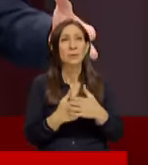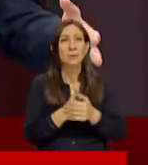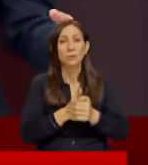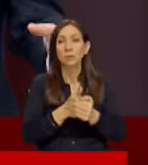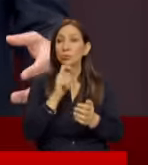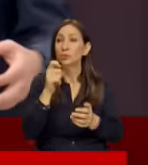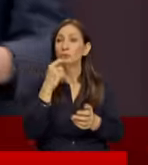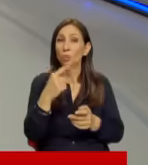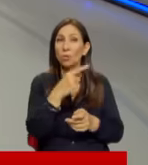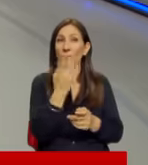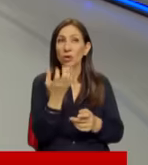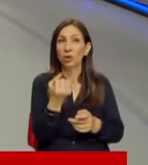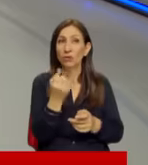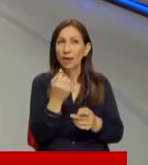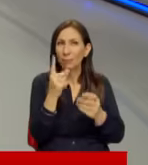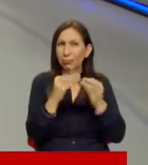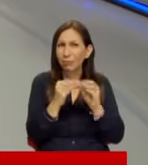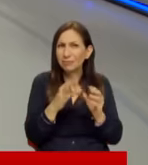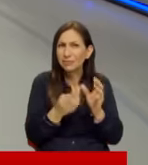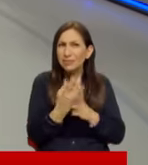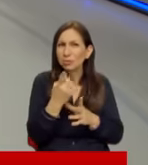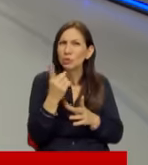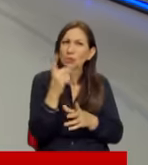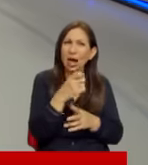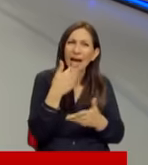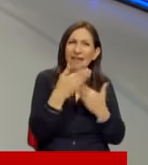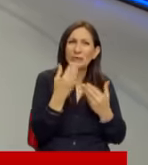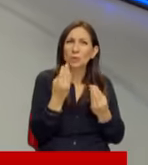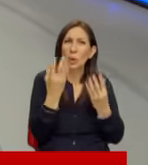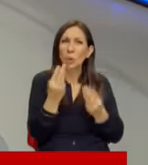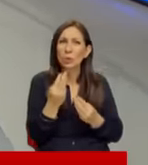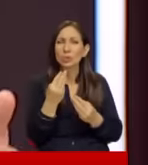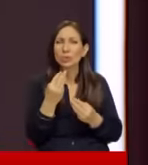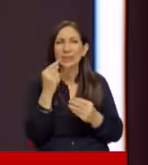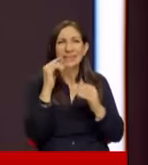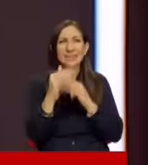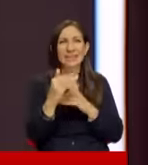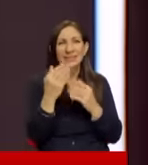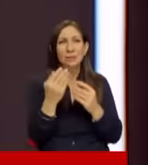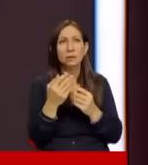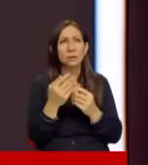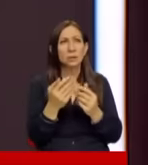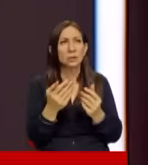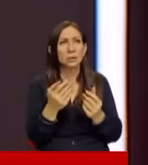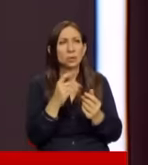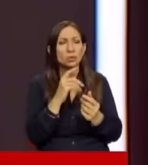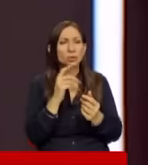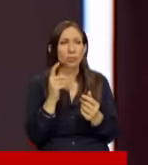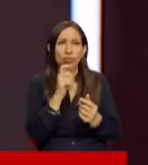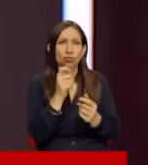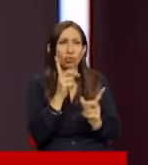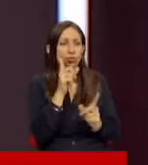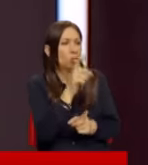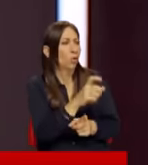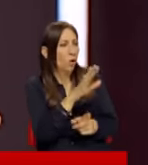Sunucuya diyorlar ki ya böyle bir köfte olayı oldu, bunu sor da anlatsın, güzel olur vatandaş halkın içinde falan. Sunucu da doğal olarak